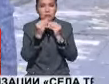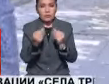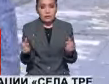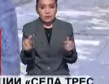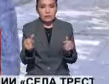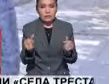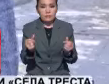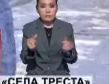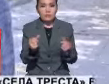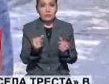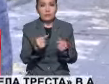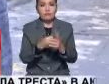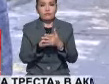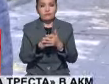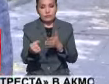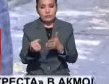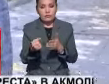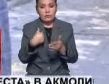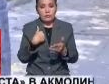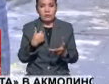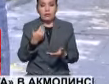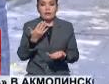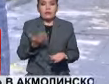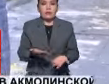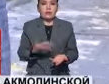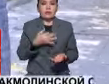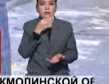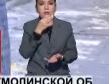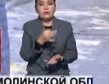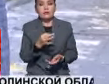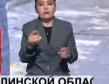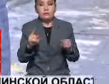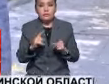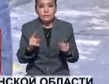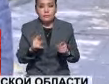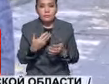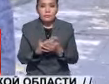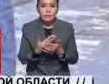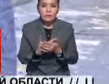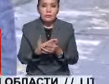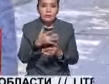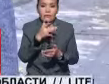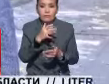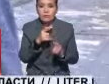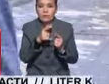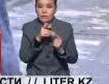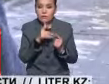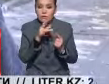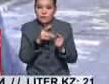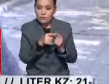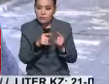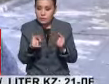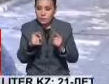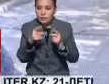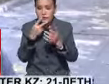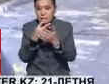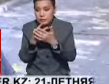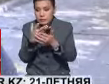получается, сгорели. Нас поставили перед фактом. Дело в том, что, как оказалось, в течение того времени, который мы смотрели у себя